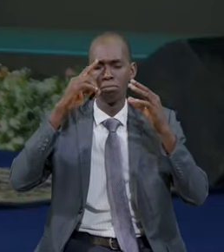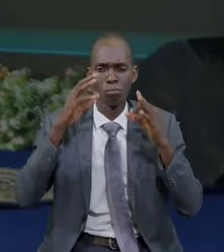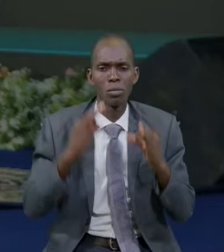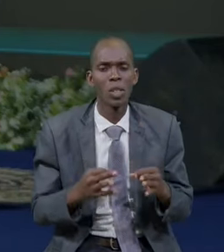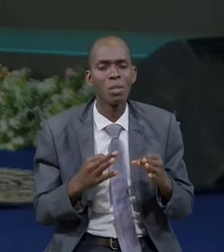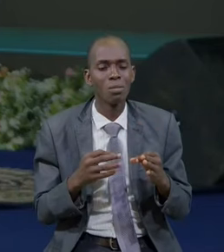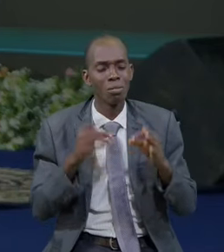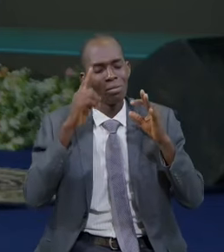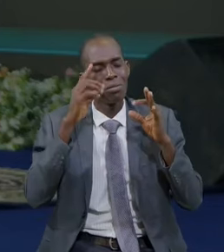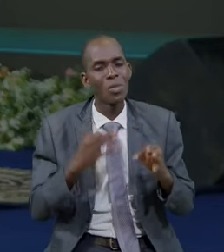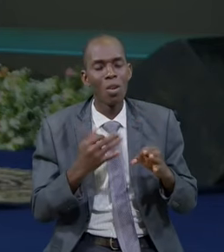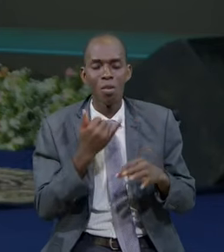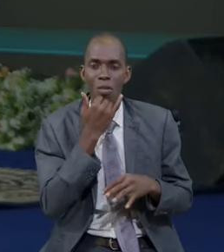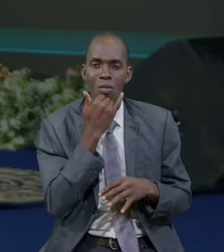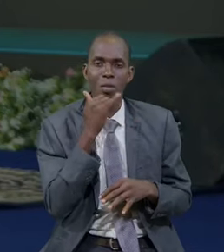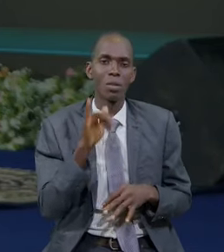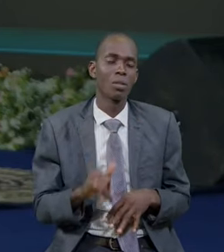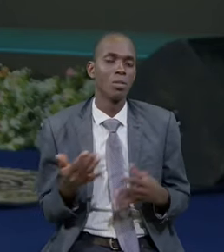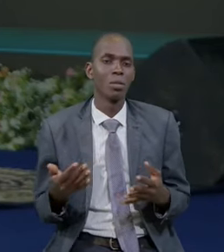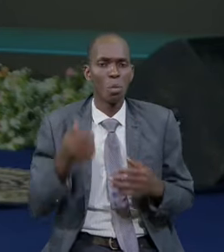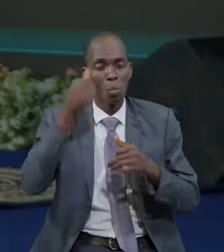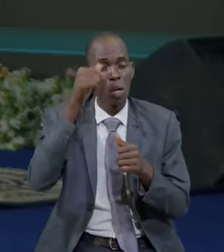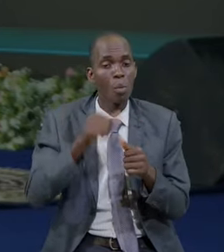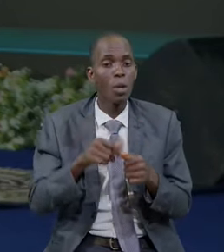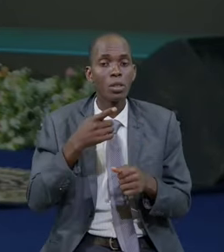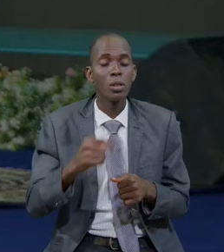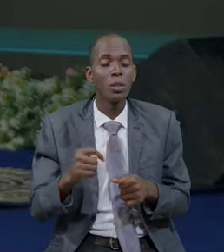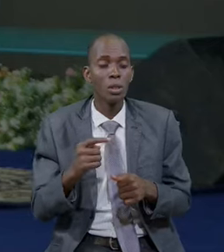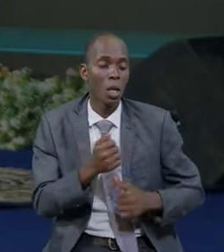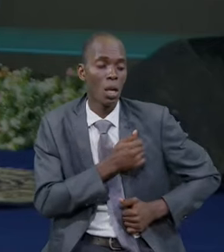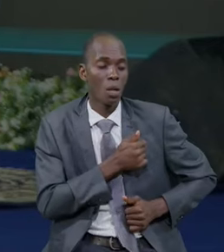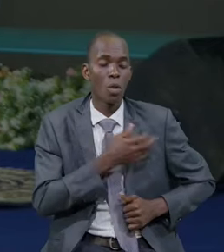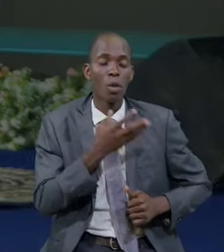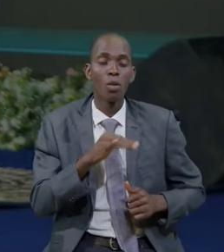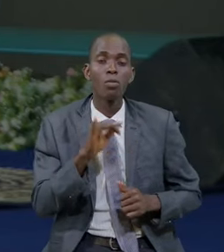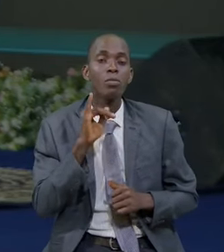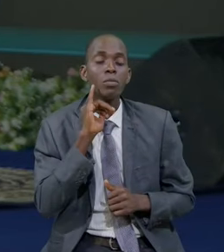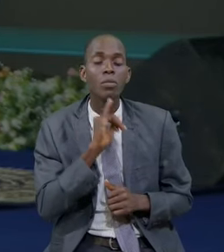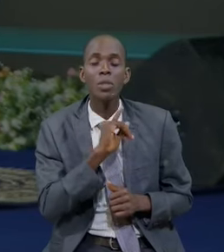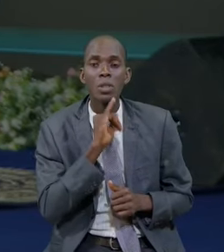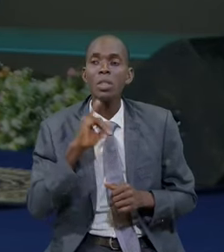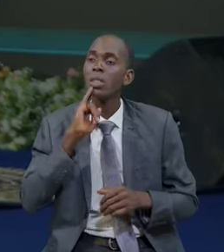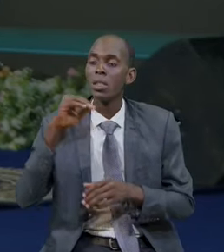Israël est sur le champ de bataille. Et le roi, ici,